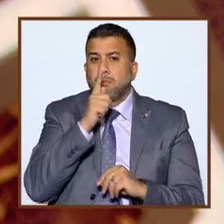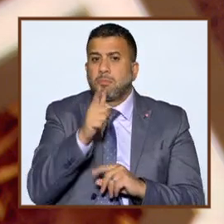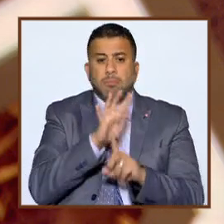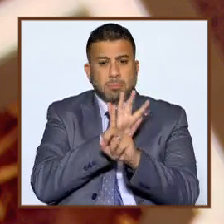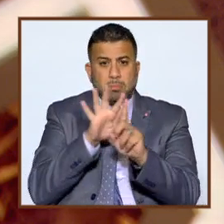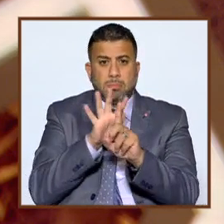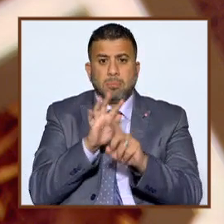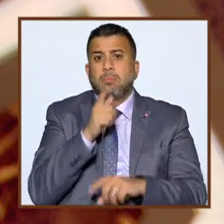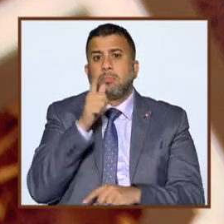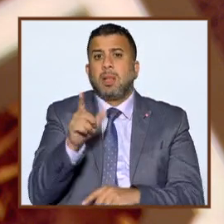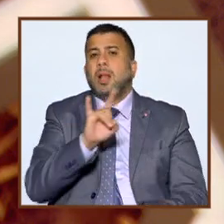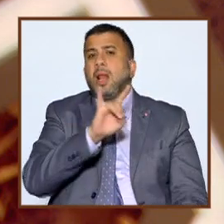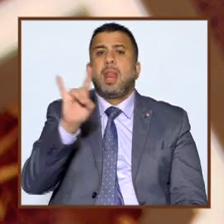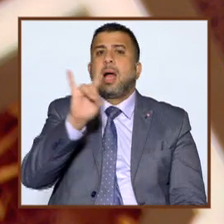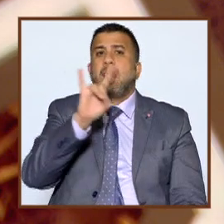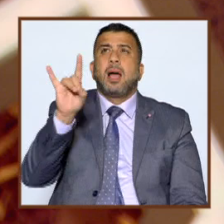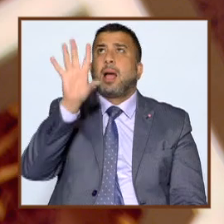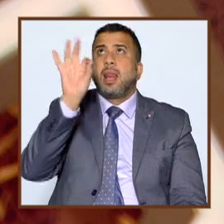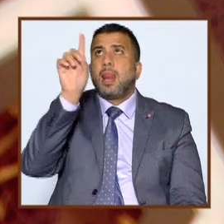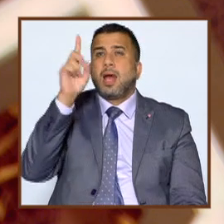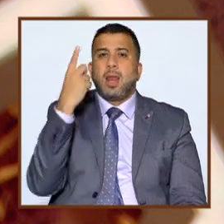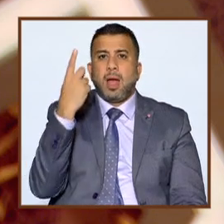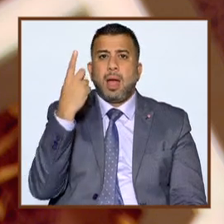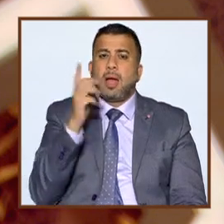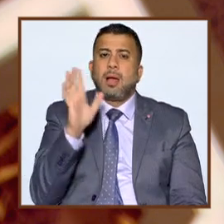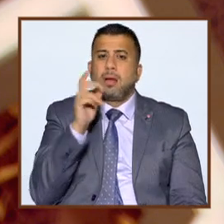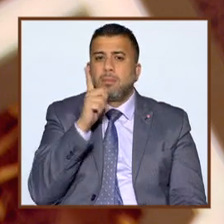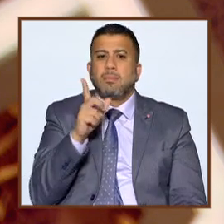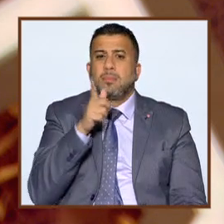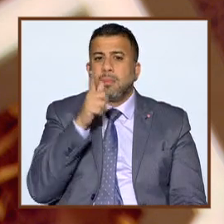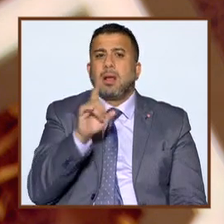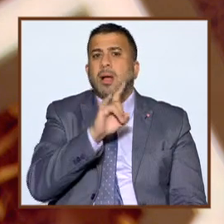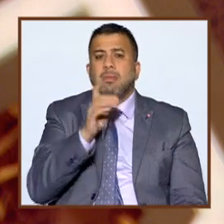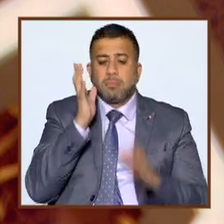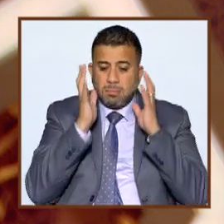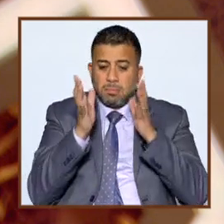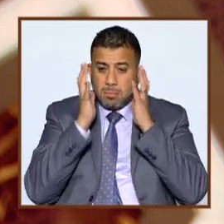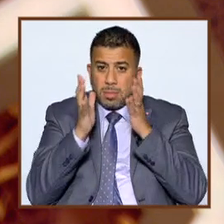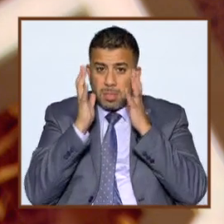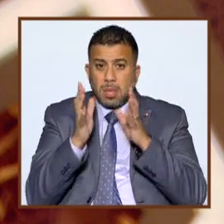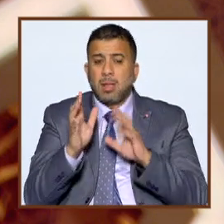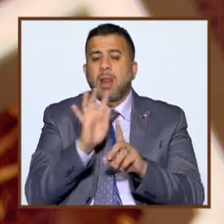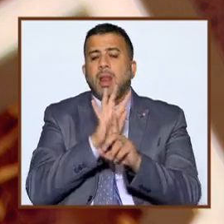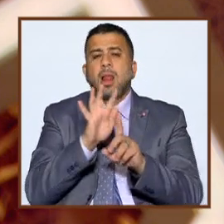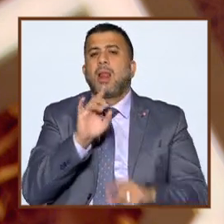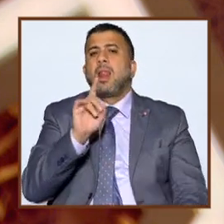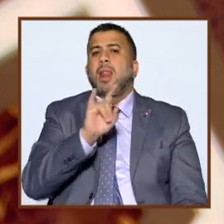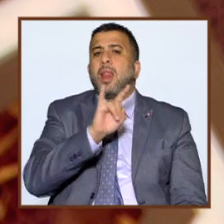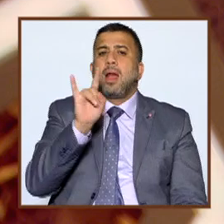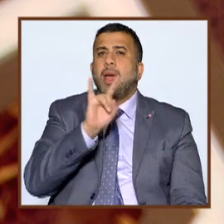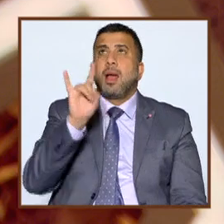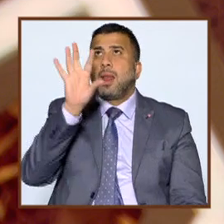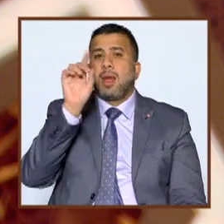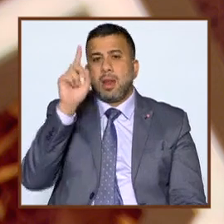نصلي خلف من قال لا إله إلا الله ونصلي على من قال لا إله إلا الله، فنصلي خلف من قال